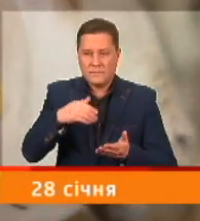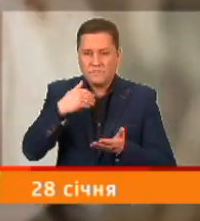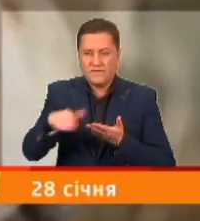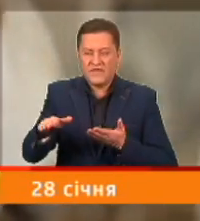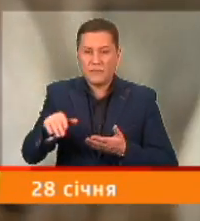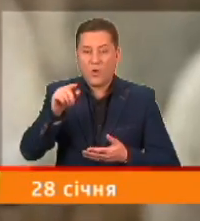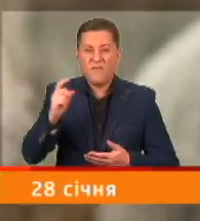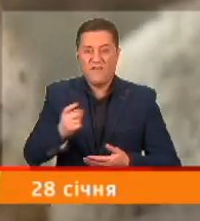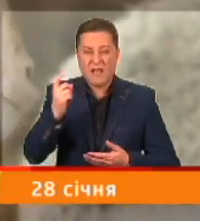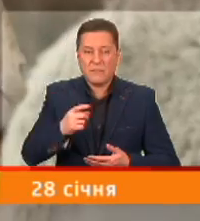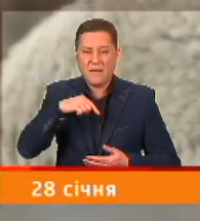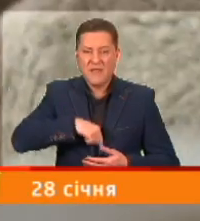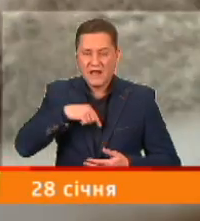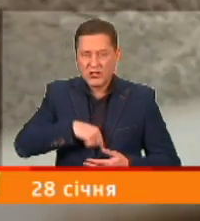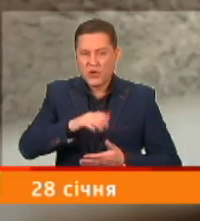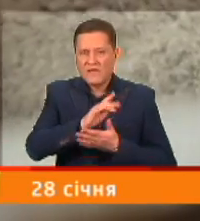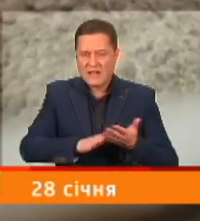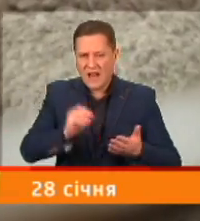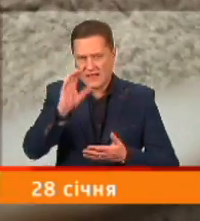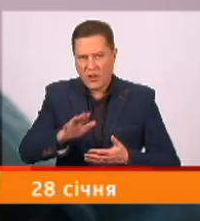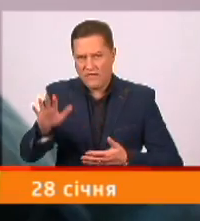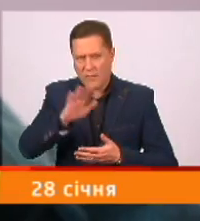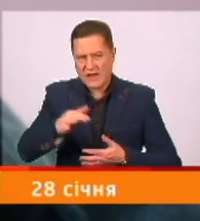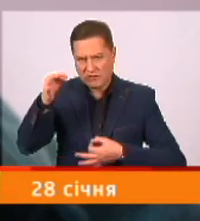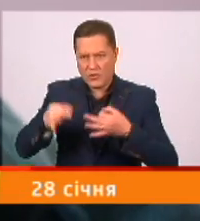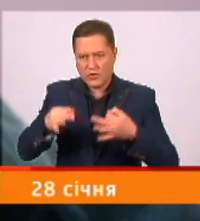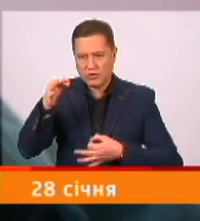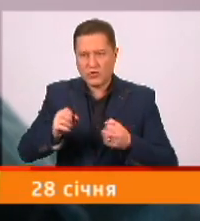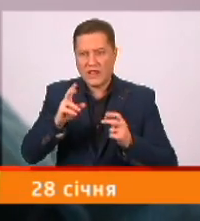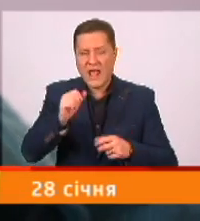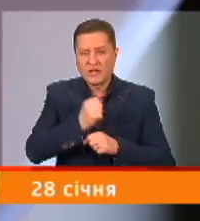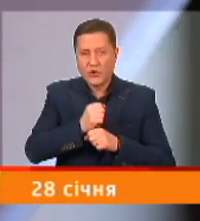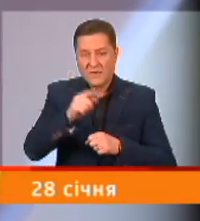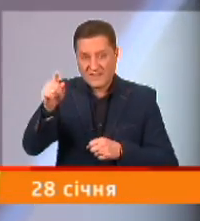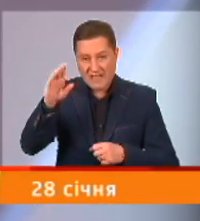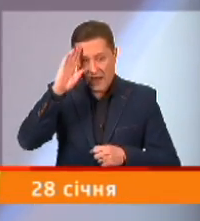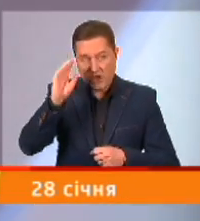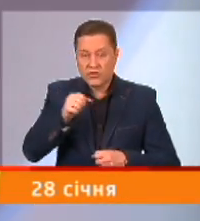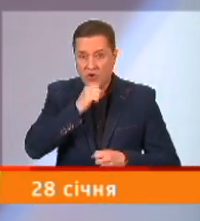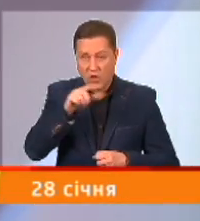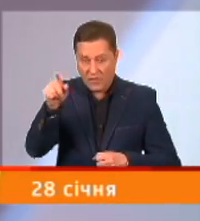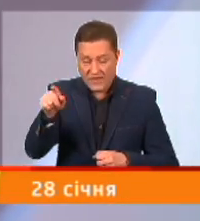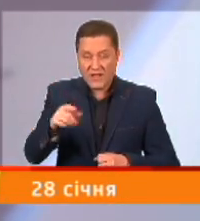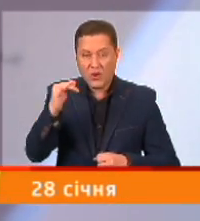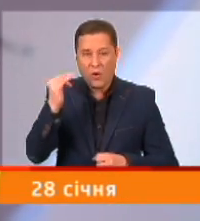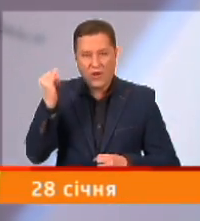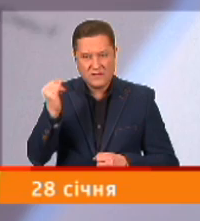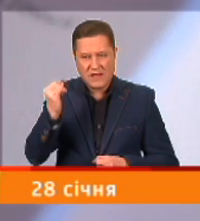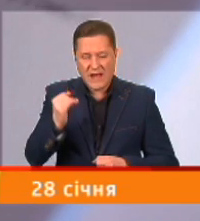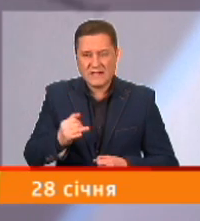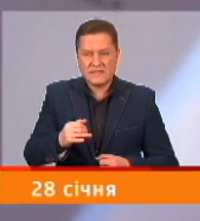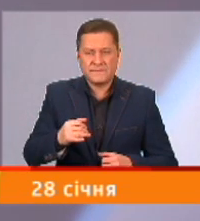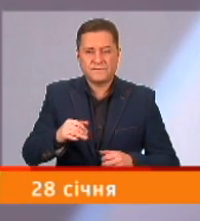фермер налаштований йти далі, аж до європейських інстанцій. Так, як зробив цей чоловік. Проте його інтерес лежав не стільки у